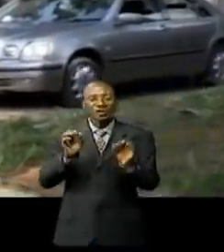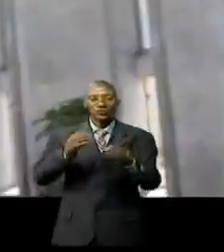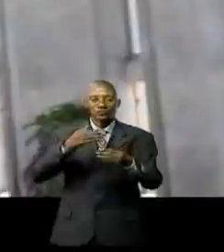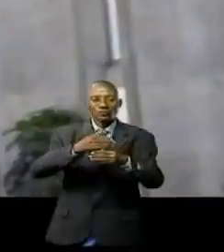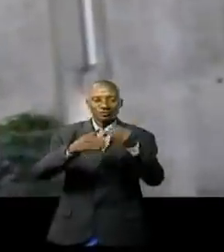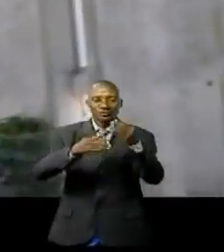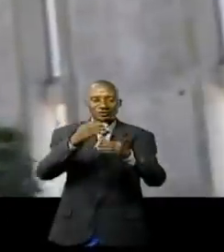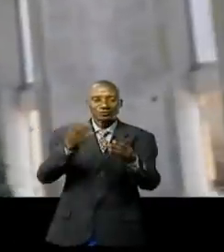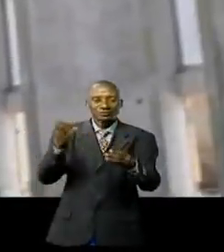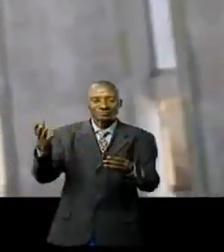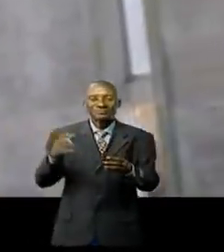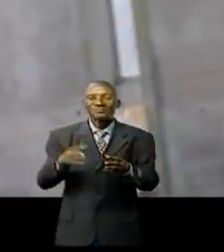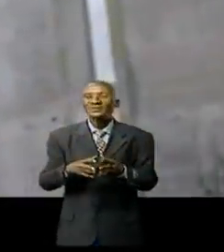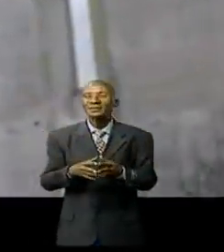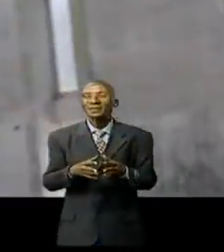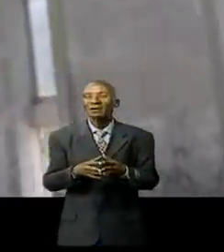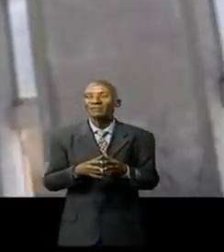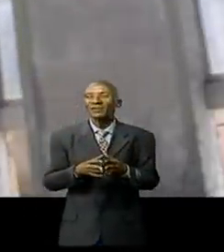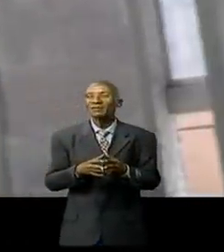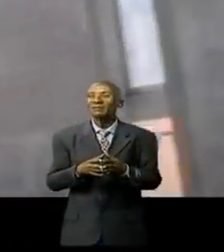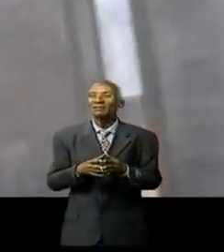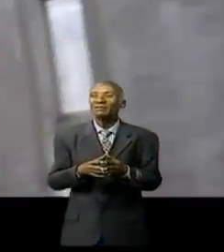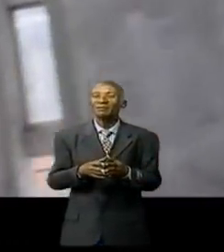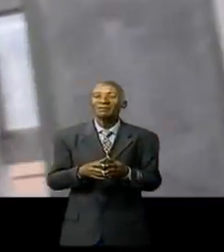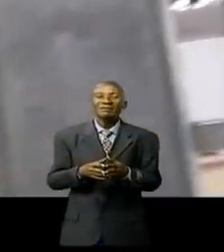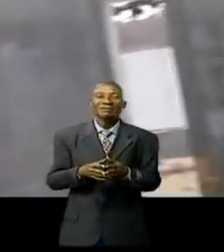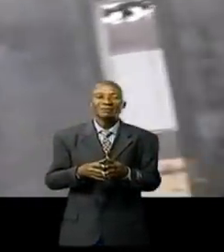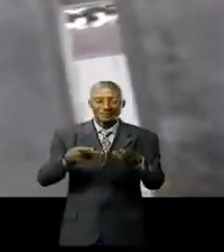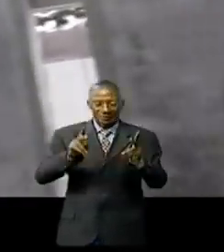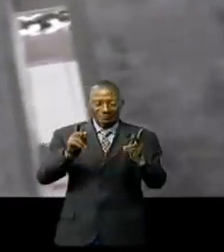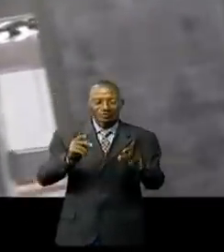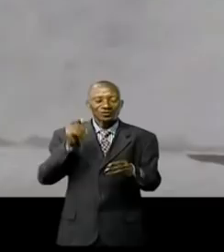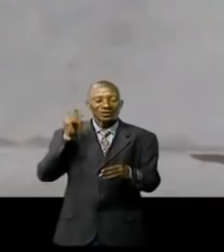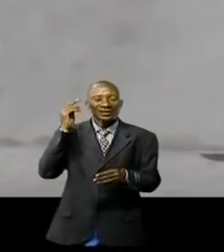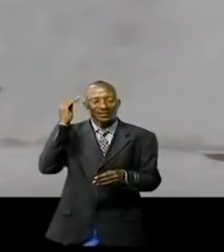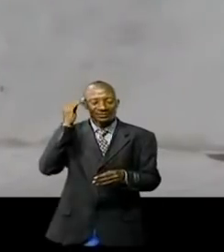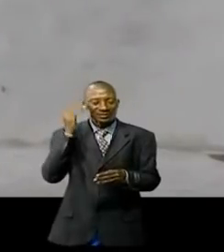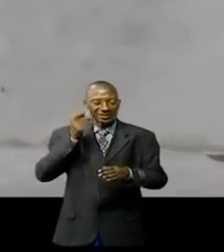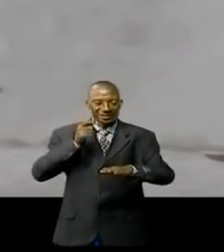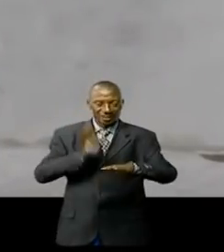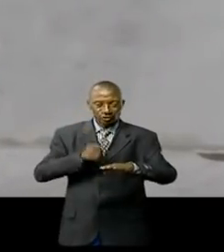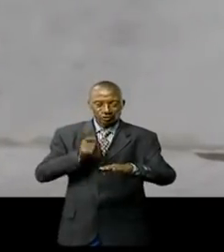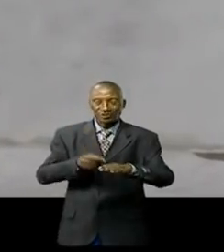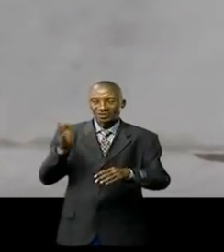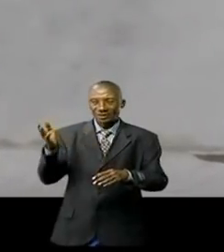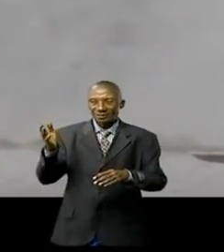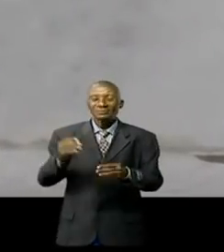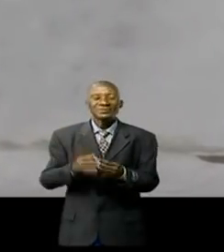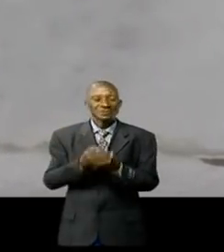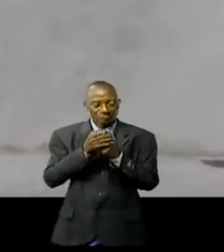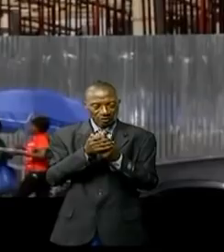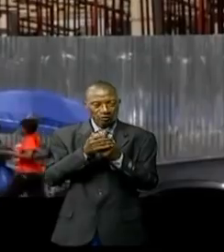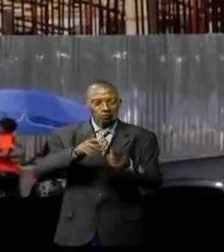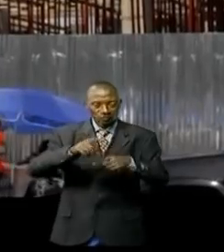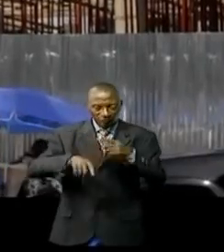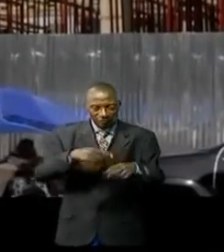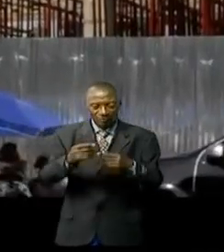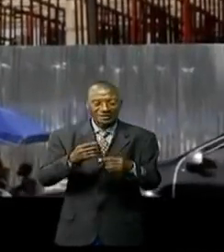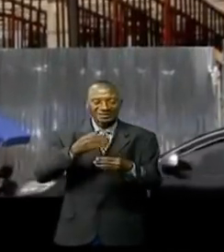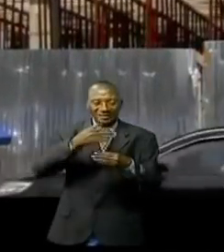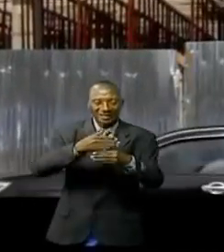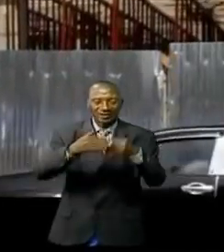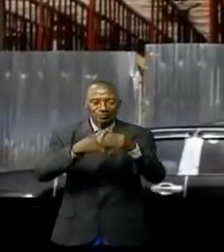justice appelée DOP4, dont les travaux de réhabilitation vont débuter incessamment. Sur le haut commandement,